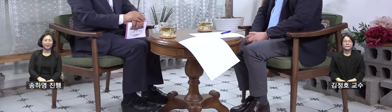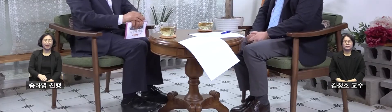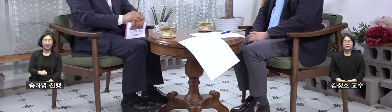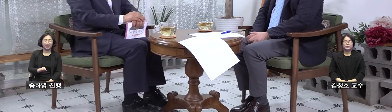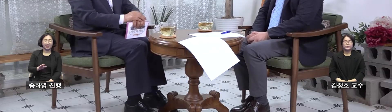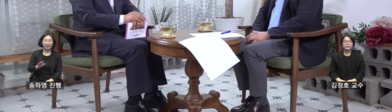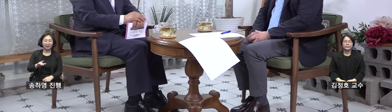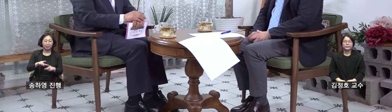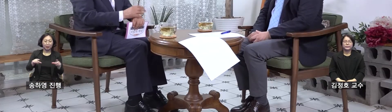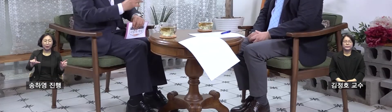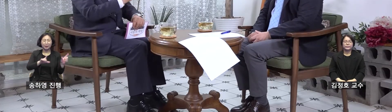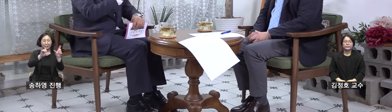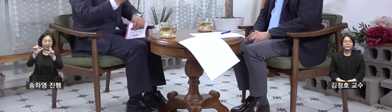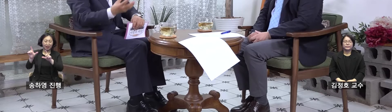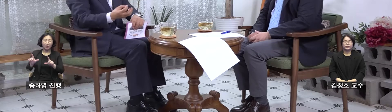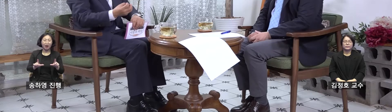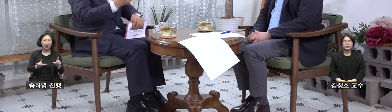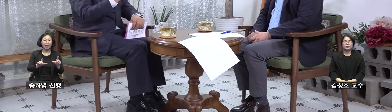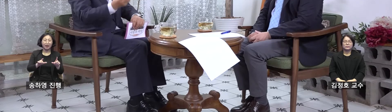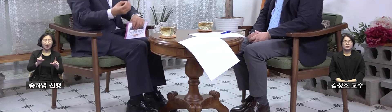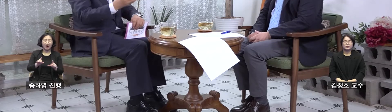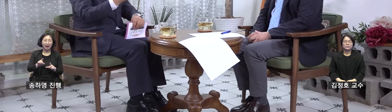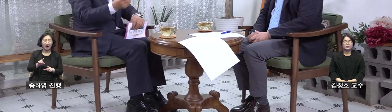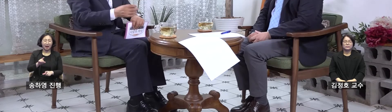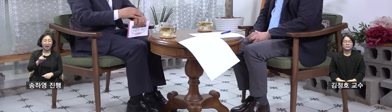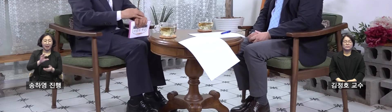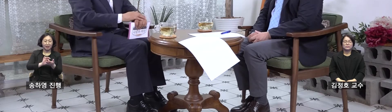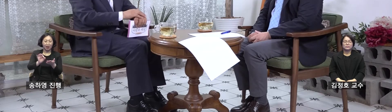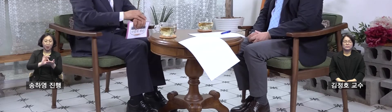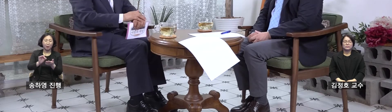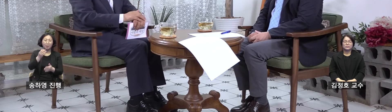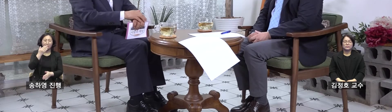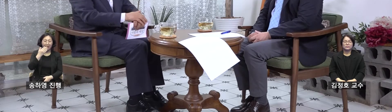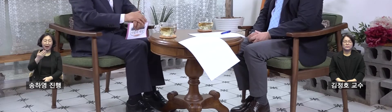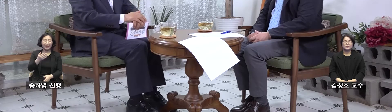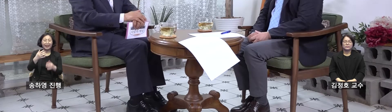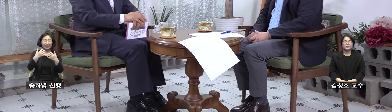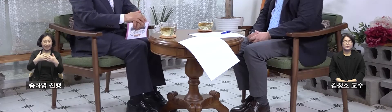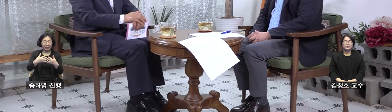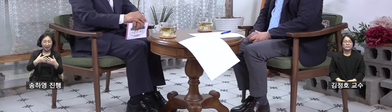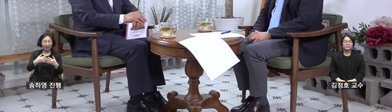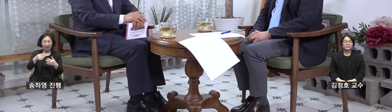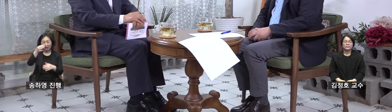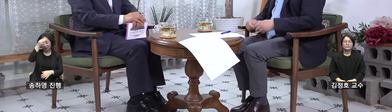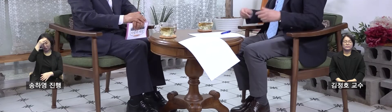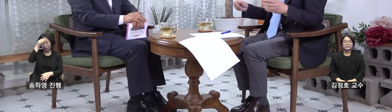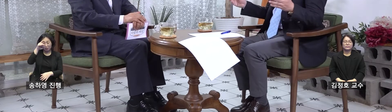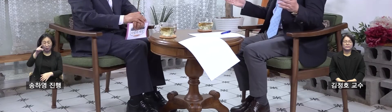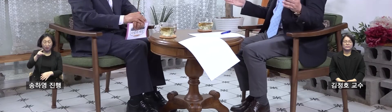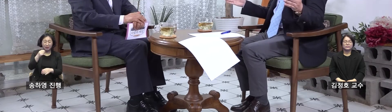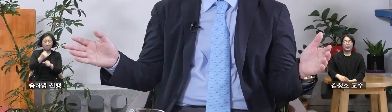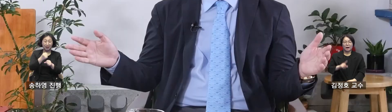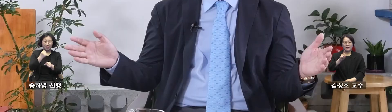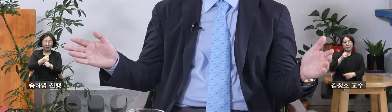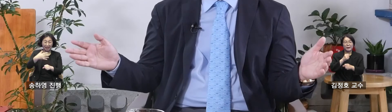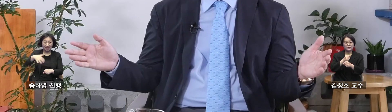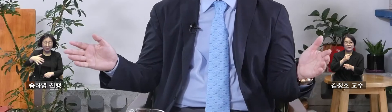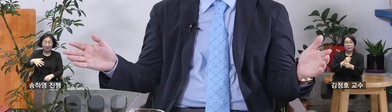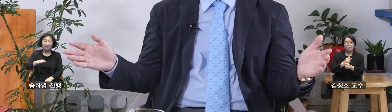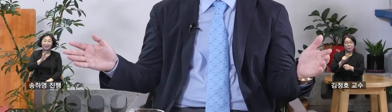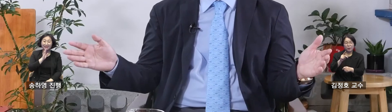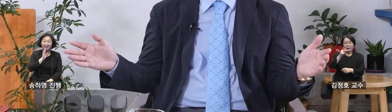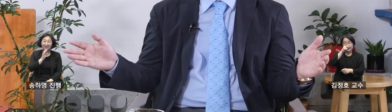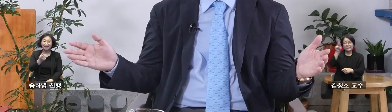실생활에 네. 적응할 수 있던 기계나 장치를 만들지는 아직은 어렵군요. 네. 하나 만든다라면은 제가